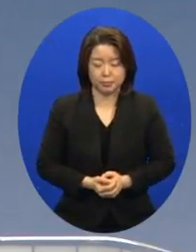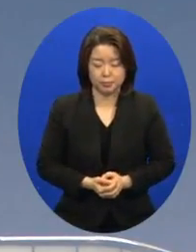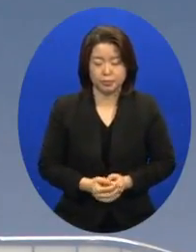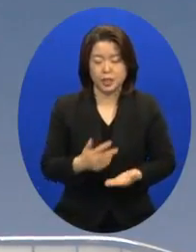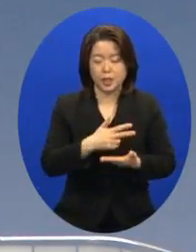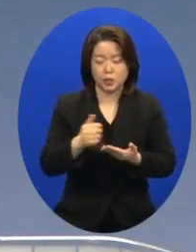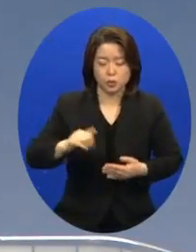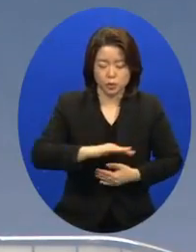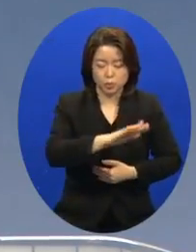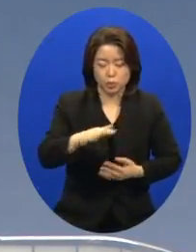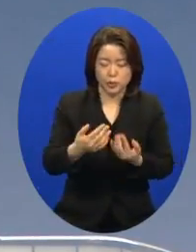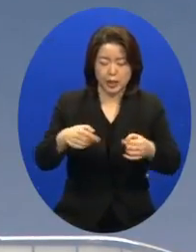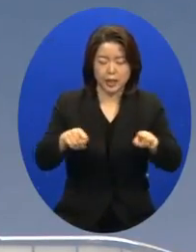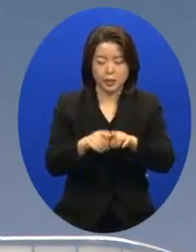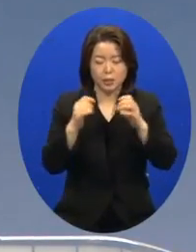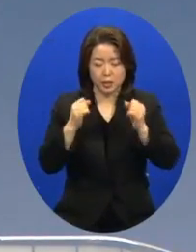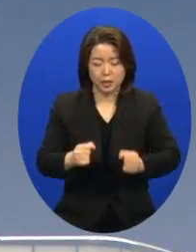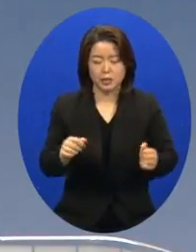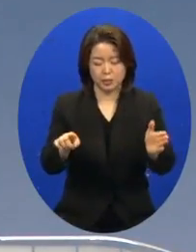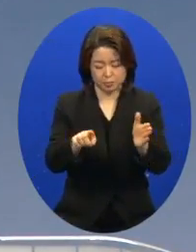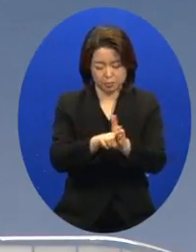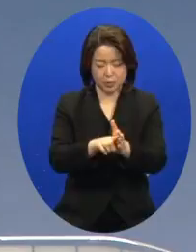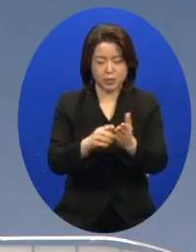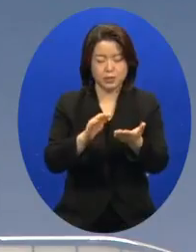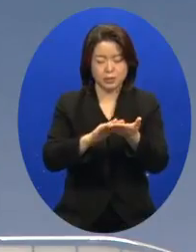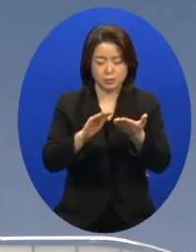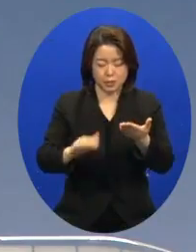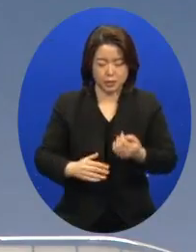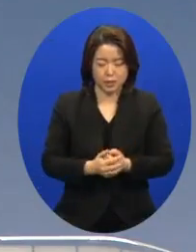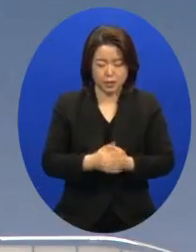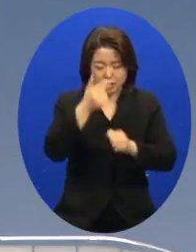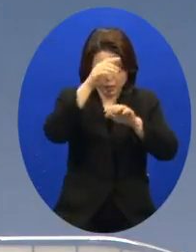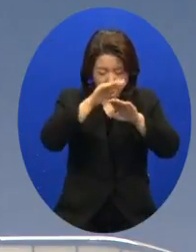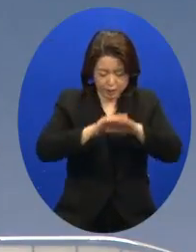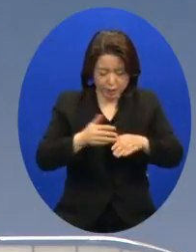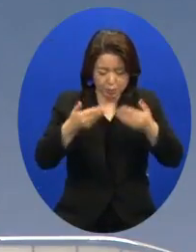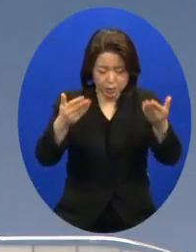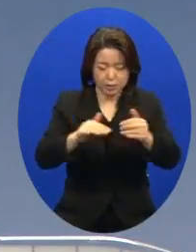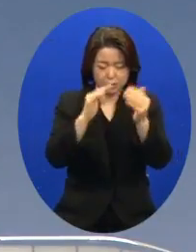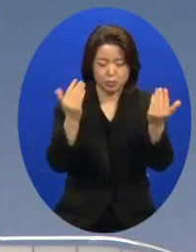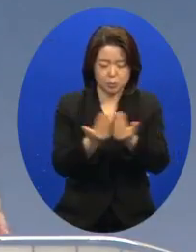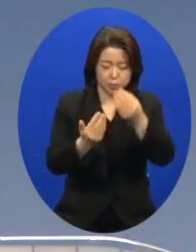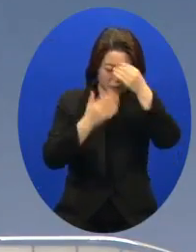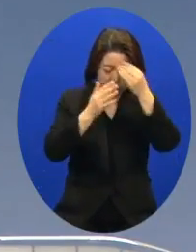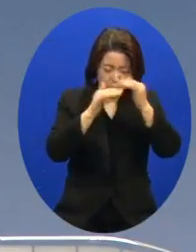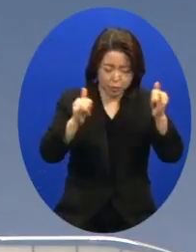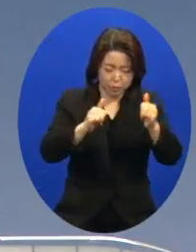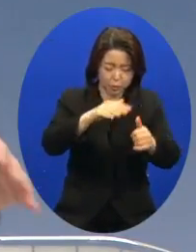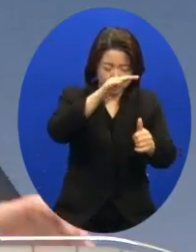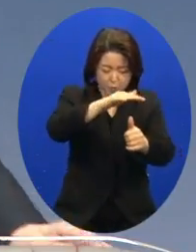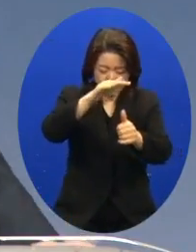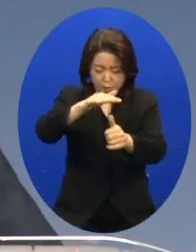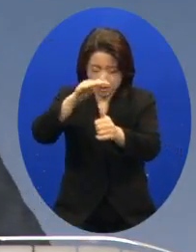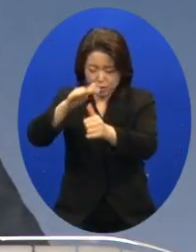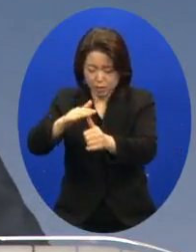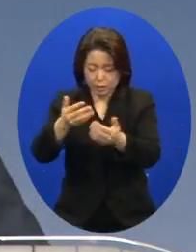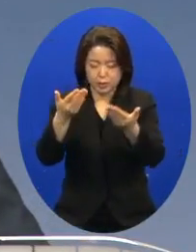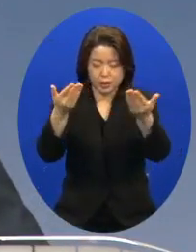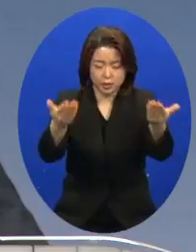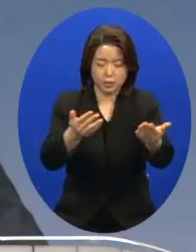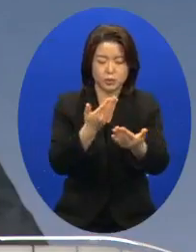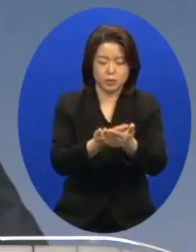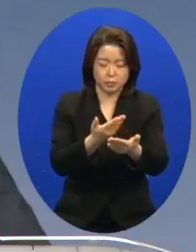주님은 우리와 함께 계심을 믿습니다 예배하는 모든 성도들이 머리 머리에 주님이 안수 해주시기를